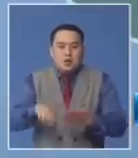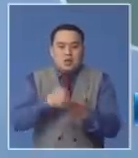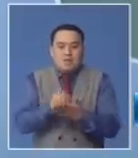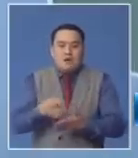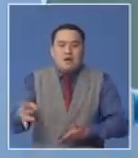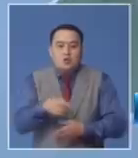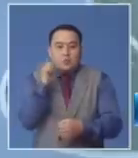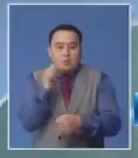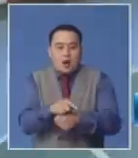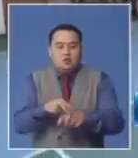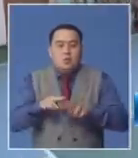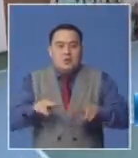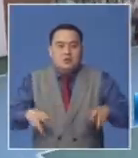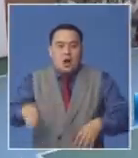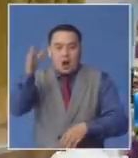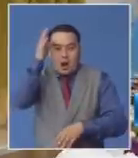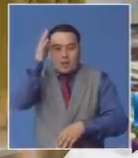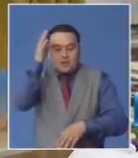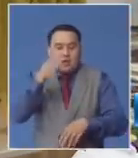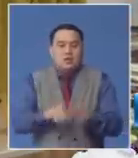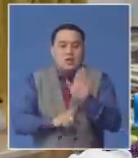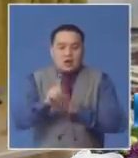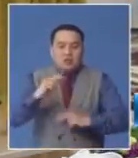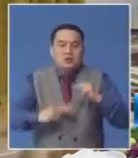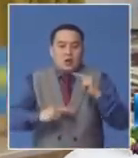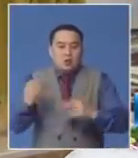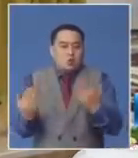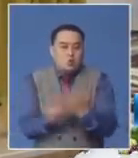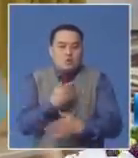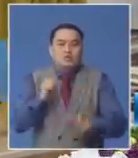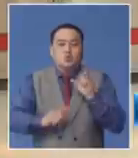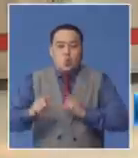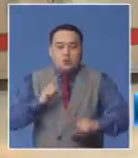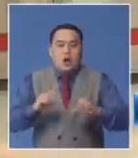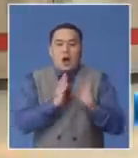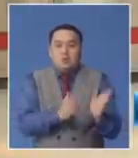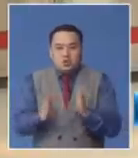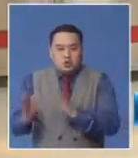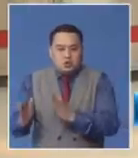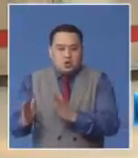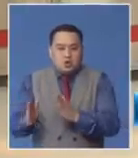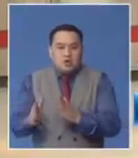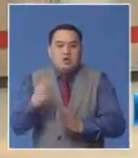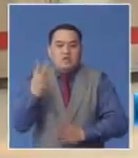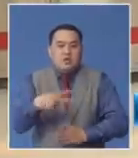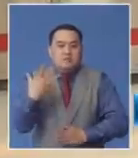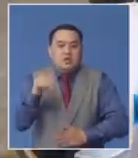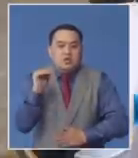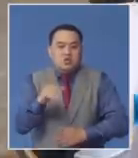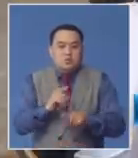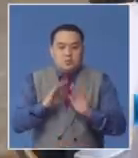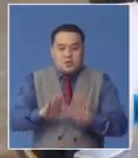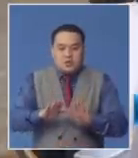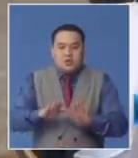государства поручил министерству образования и науки начать строительство новых студенческих общежитий не менее чем на 25 тысяч метров